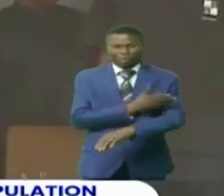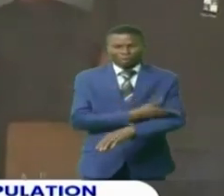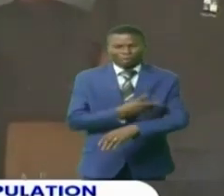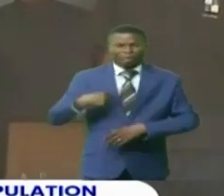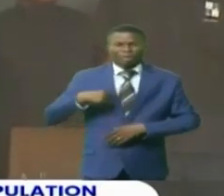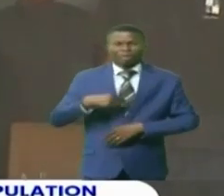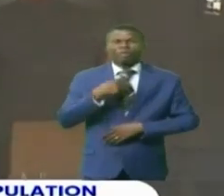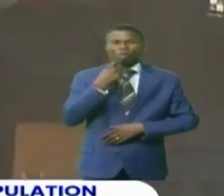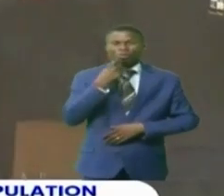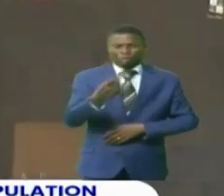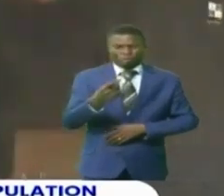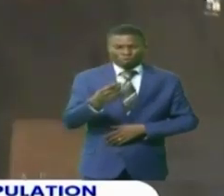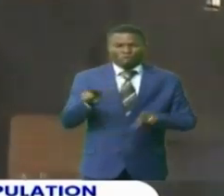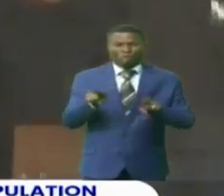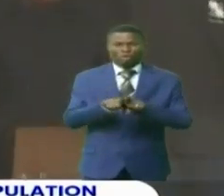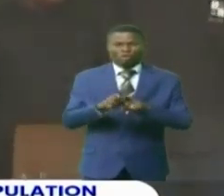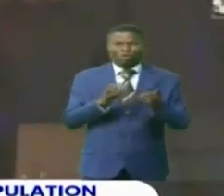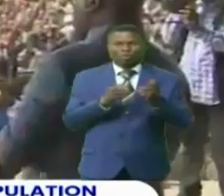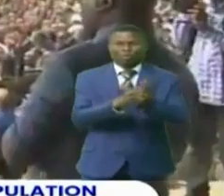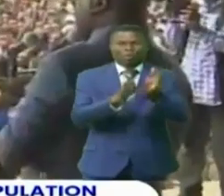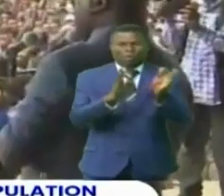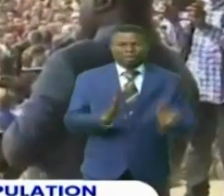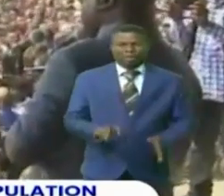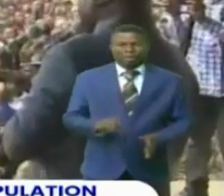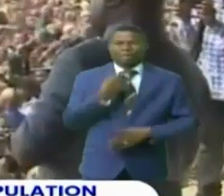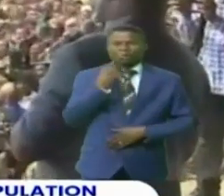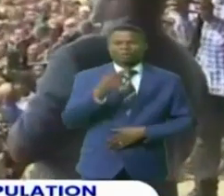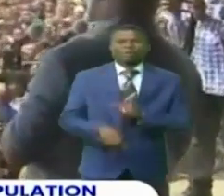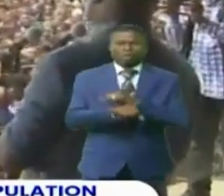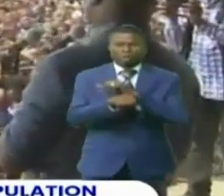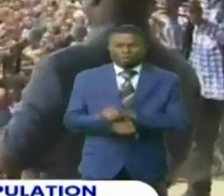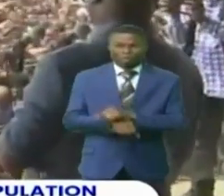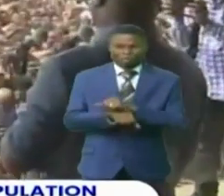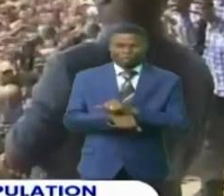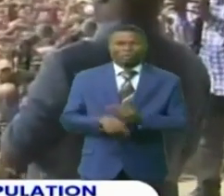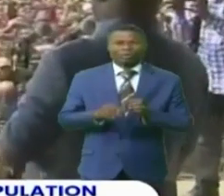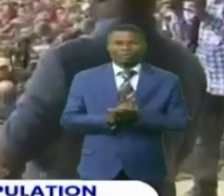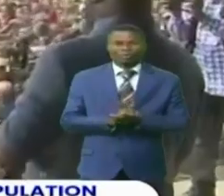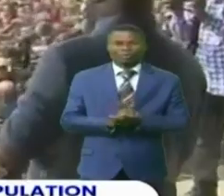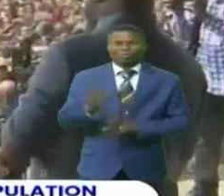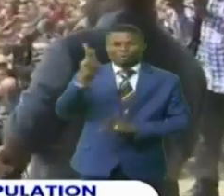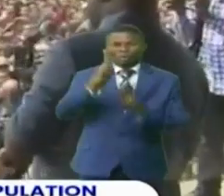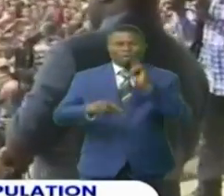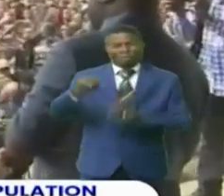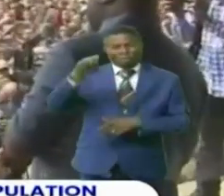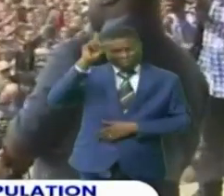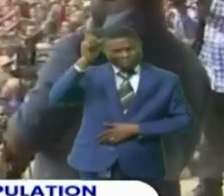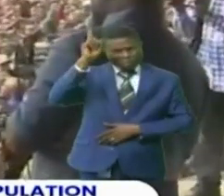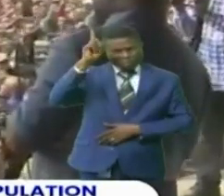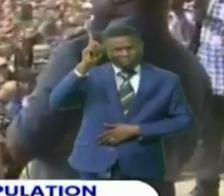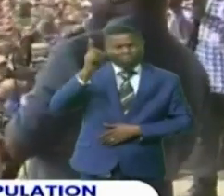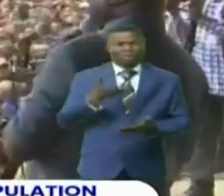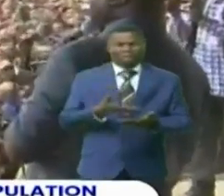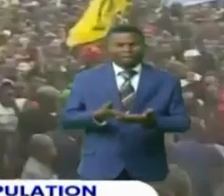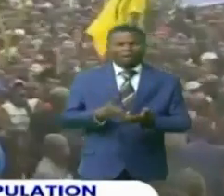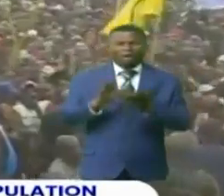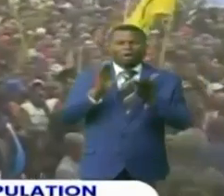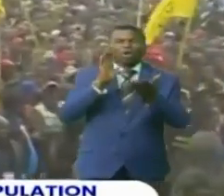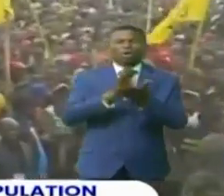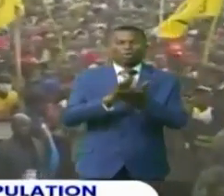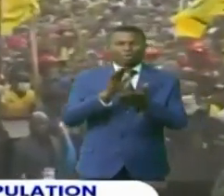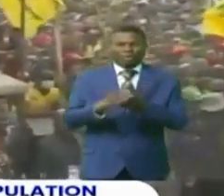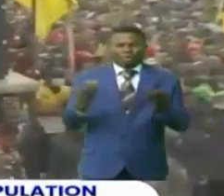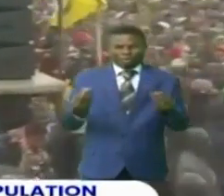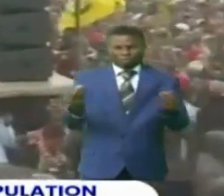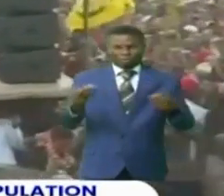Tolobaki ndenge leader na biso alobaka, le peuple d'abord.